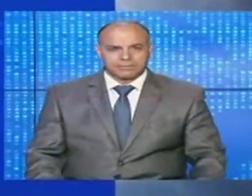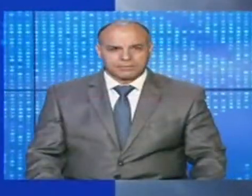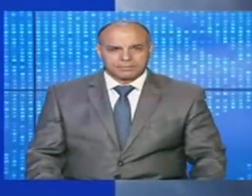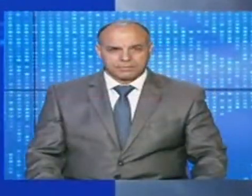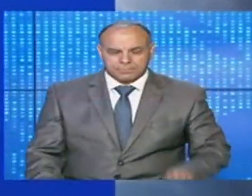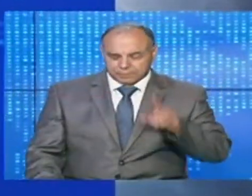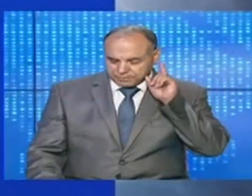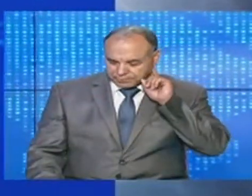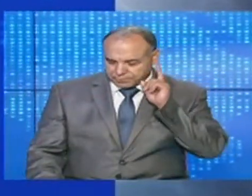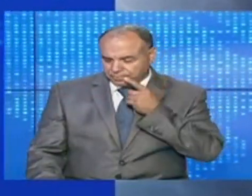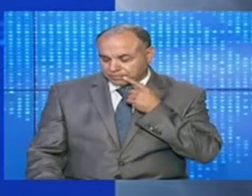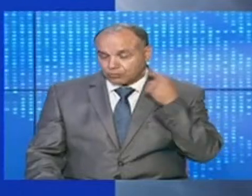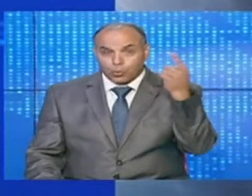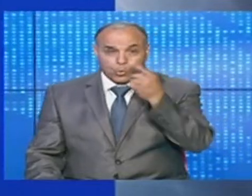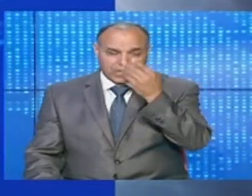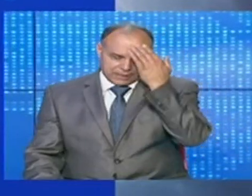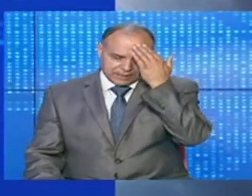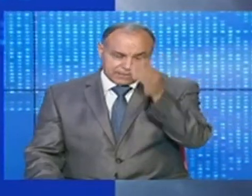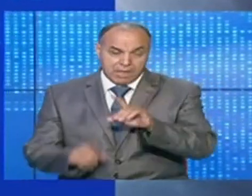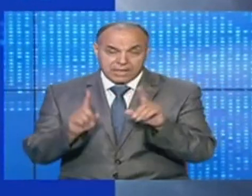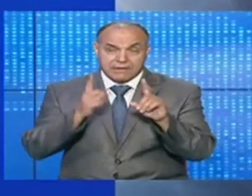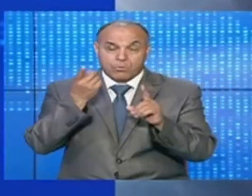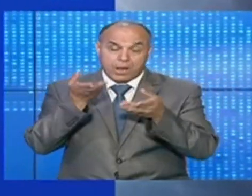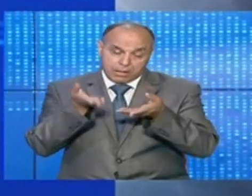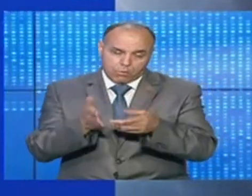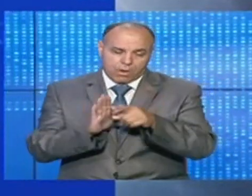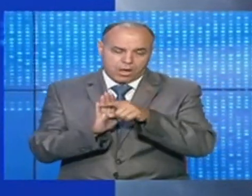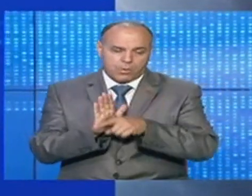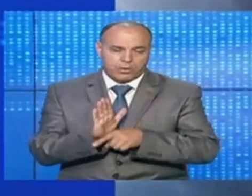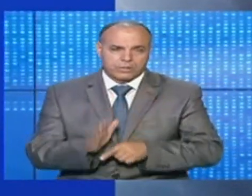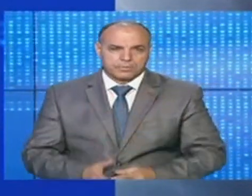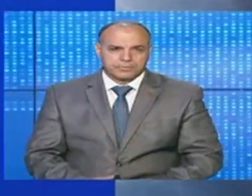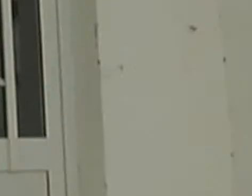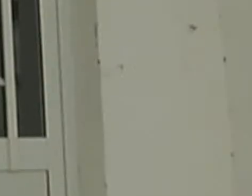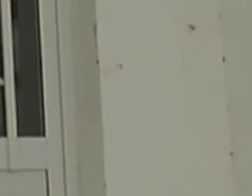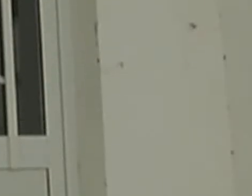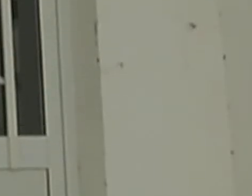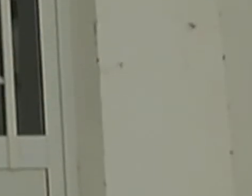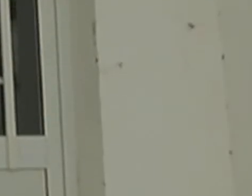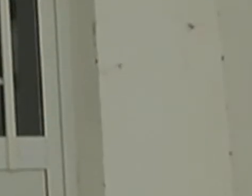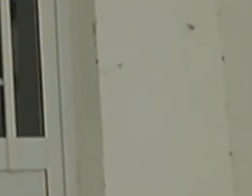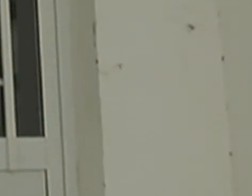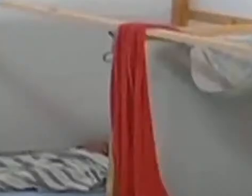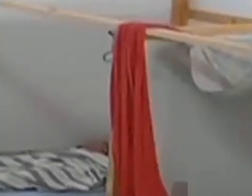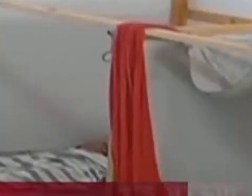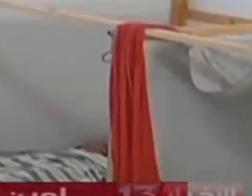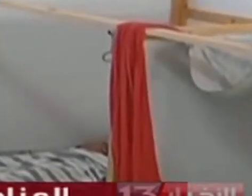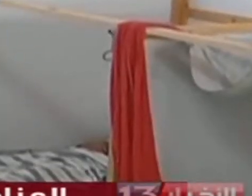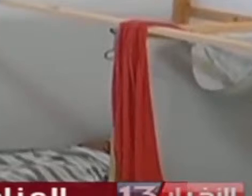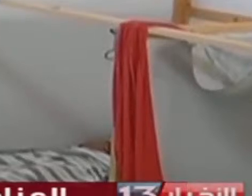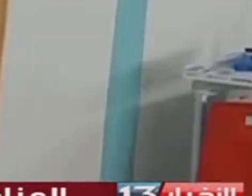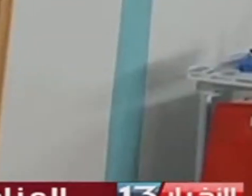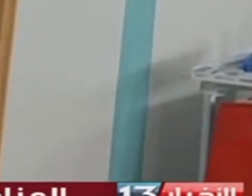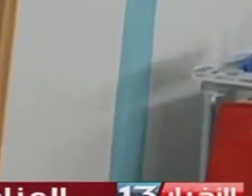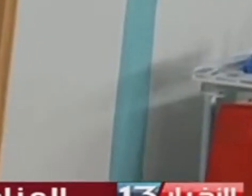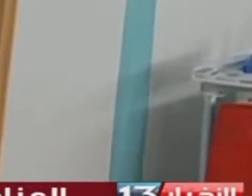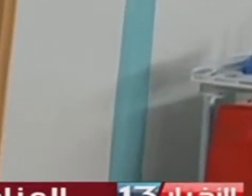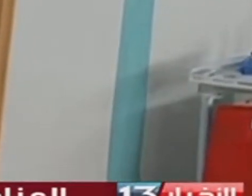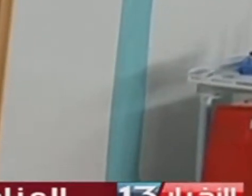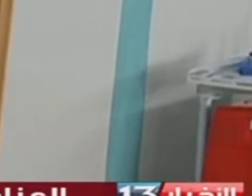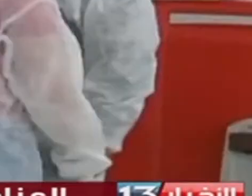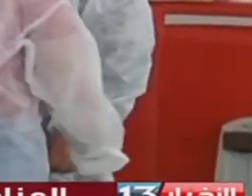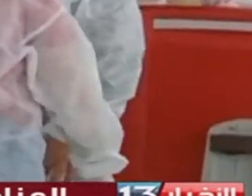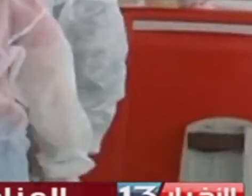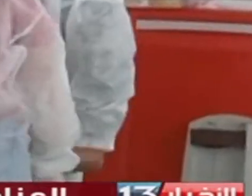نشره الظهر من القناه الوطنيه الاول والبدايه بالعناوين لائحه التنفيذ تزداد حده مع صعوبات